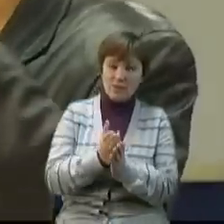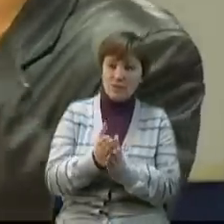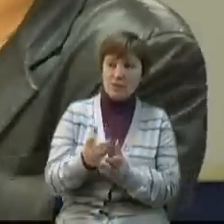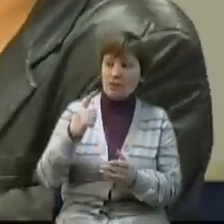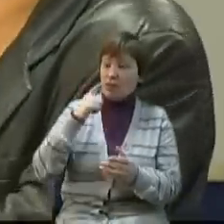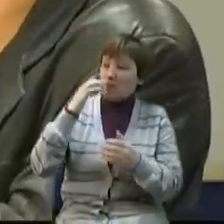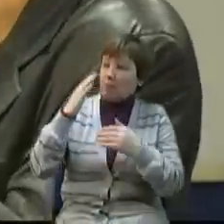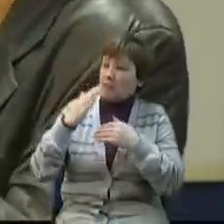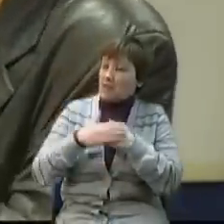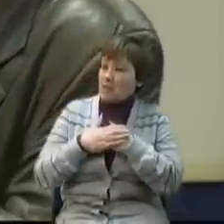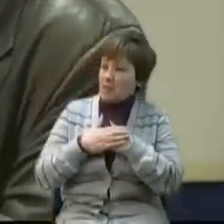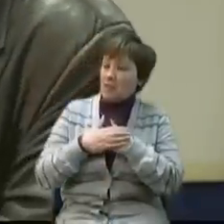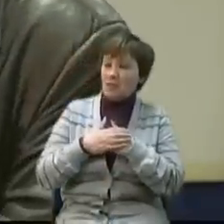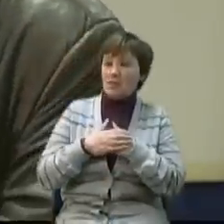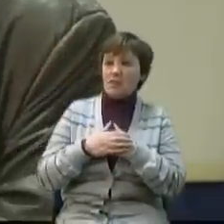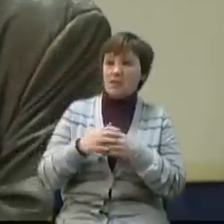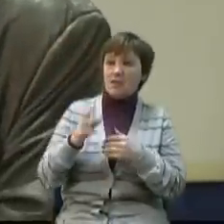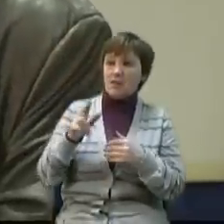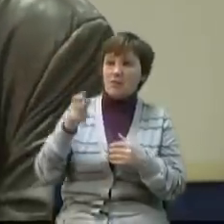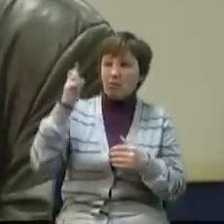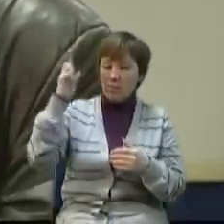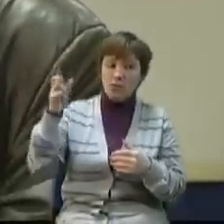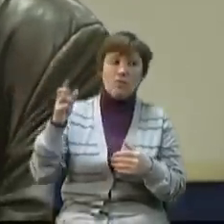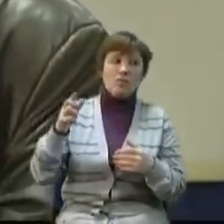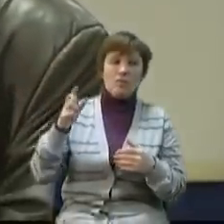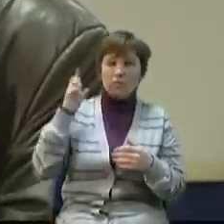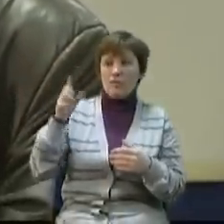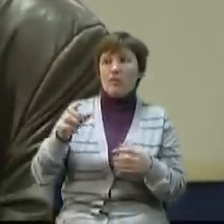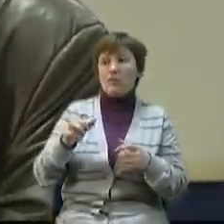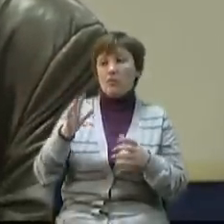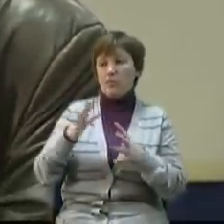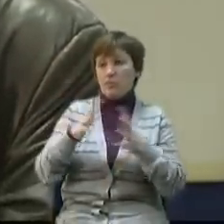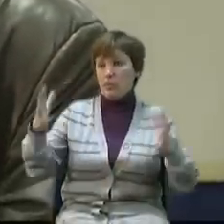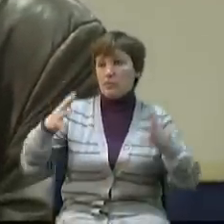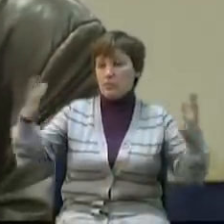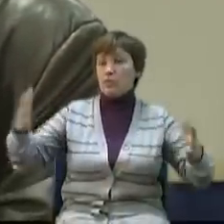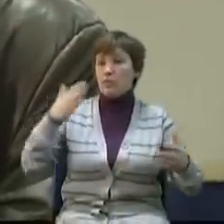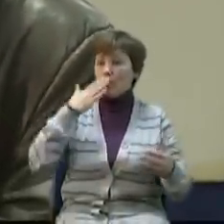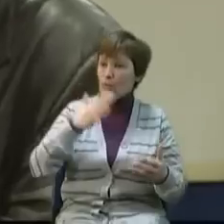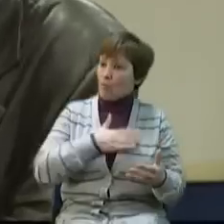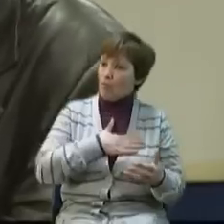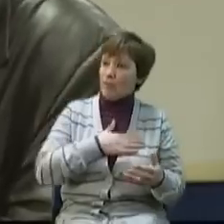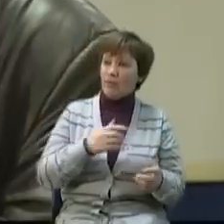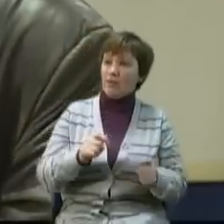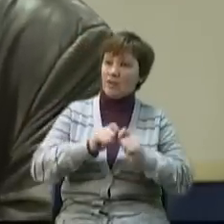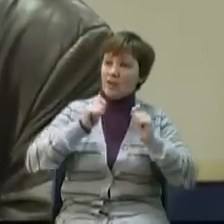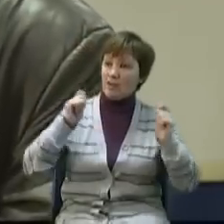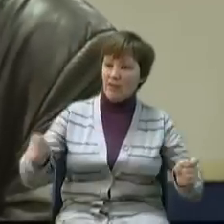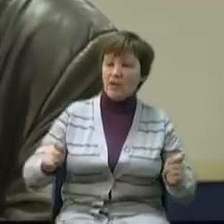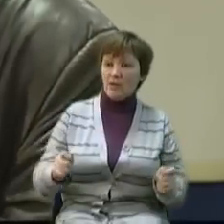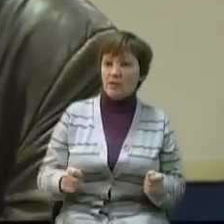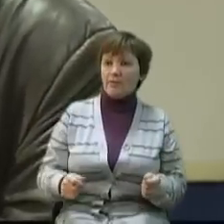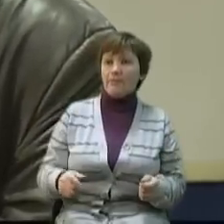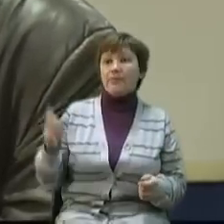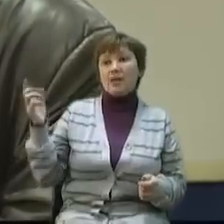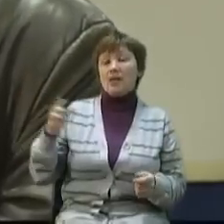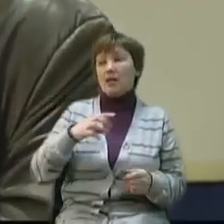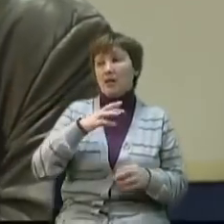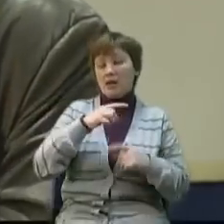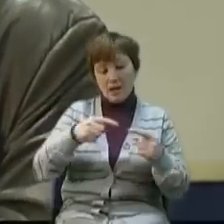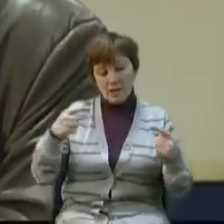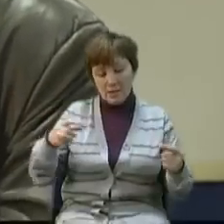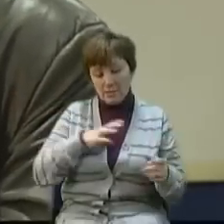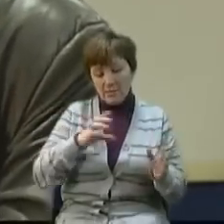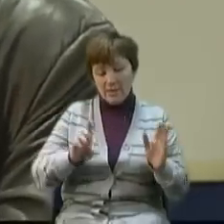Я заметил такую тенденцию, я как-то попадаю в церкви разных совершенно учений,